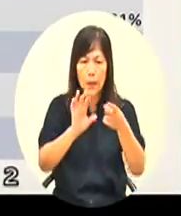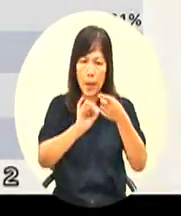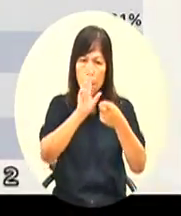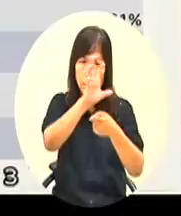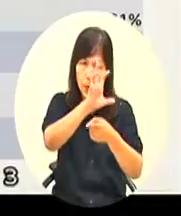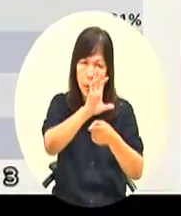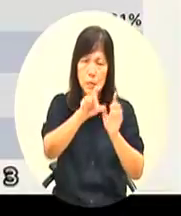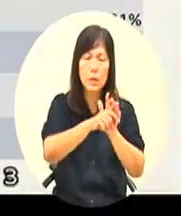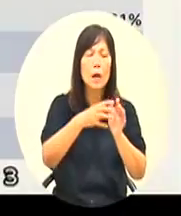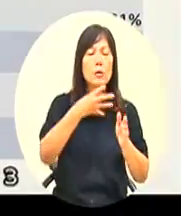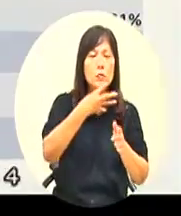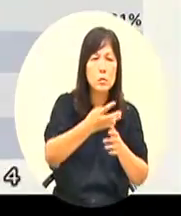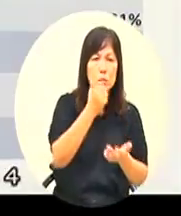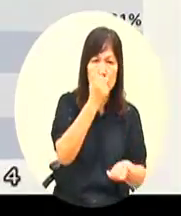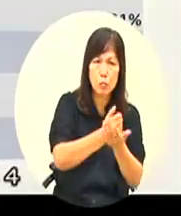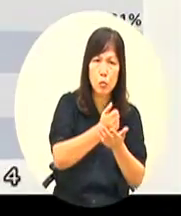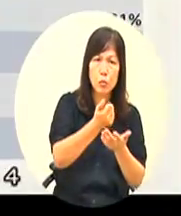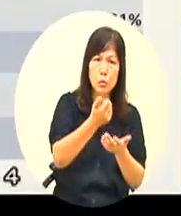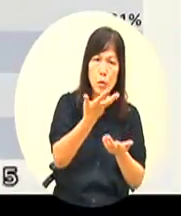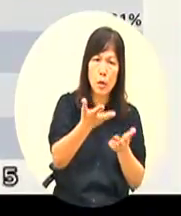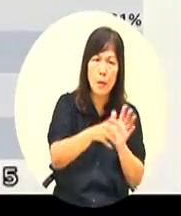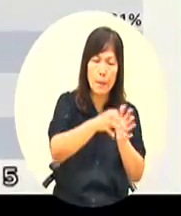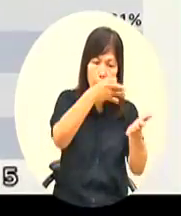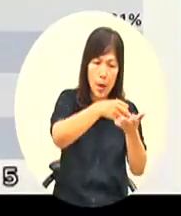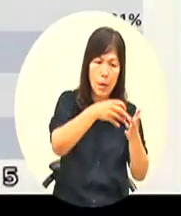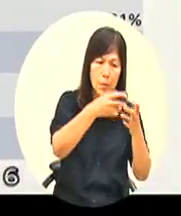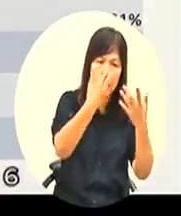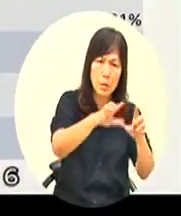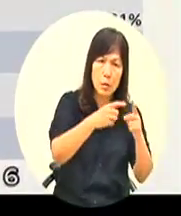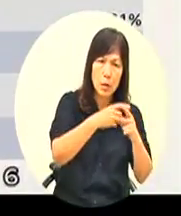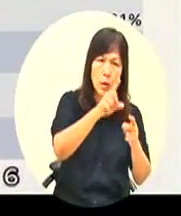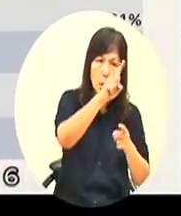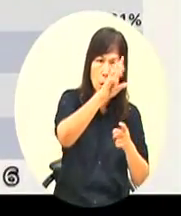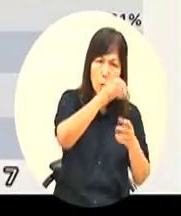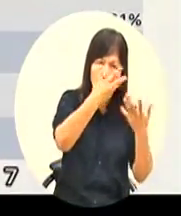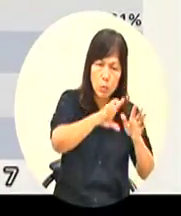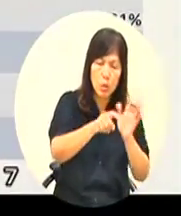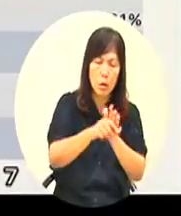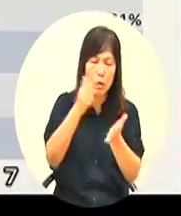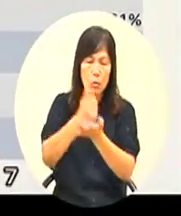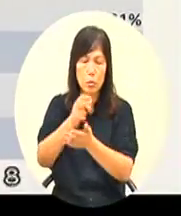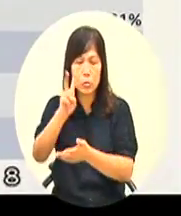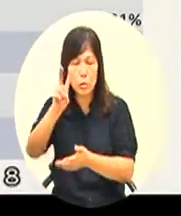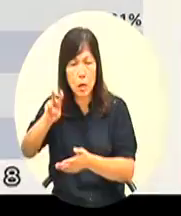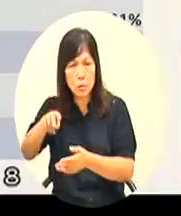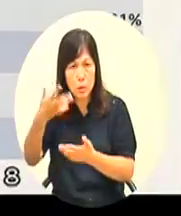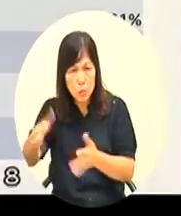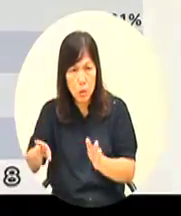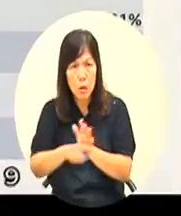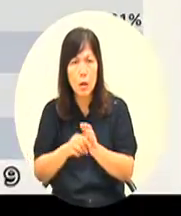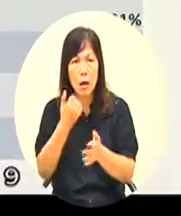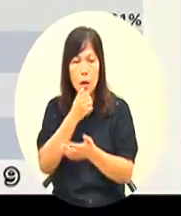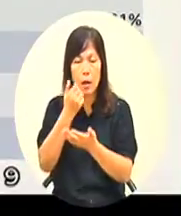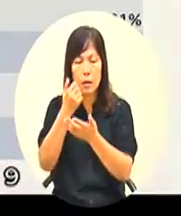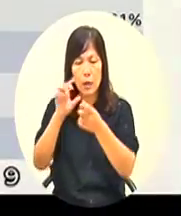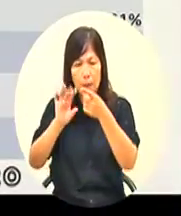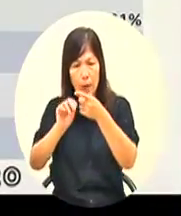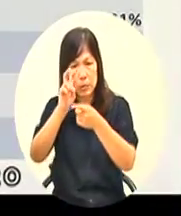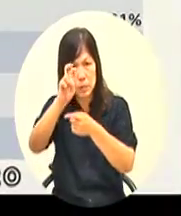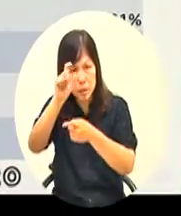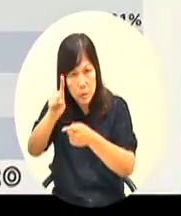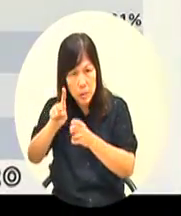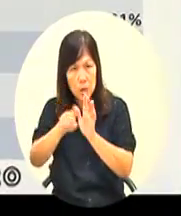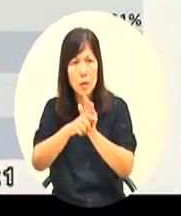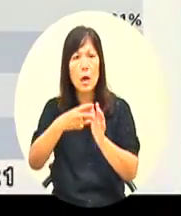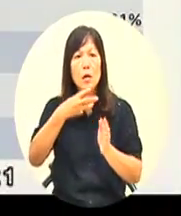那4岁的录取有报名人数10,000多哈，那我录取2000多，好，能够录取率才21%。3岁